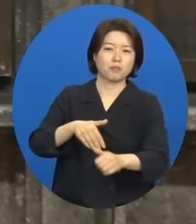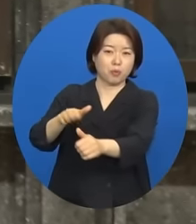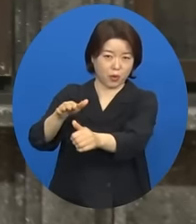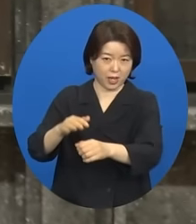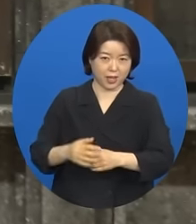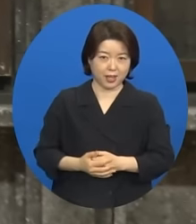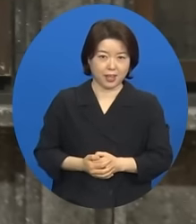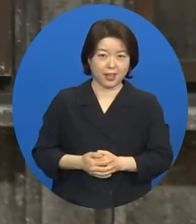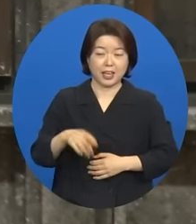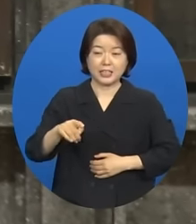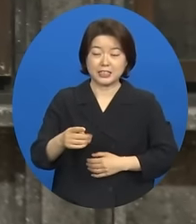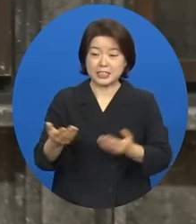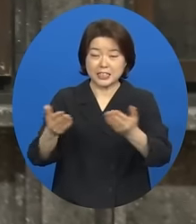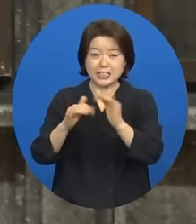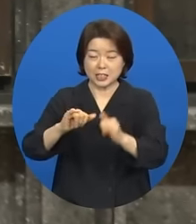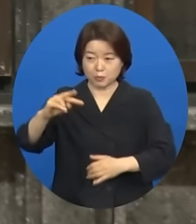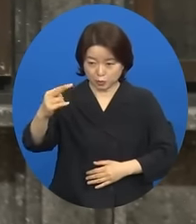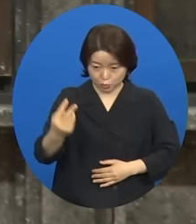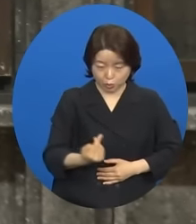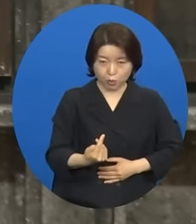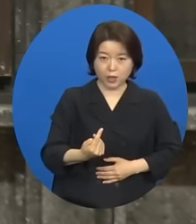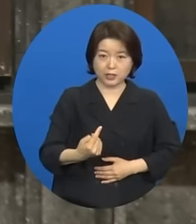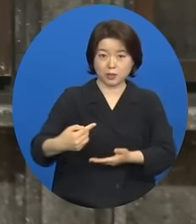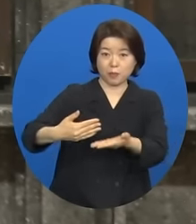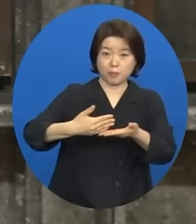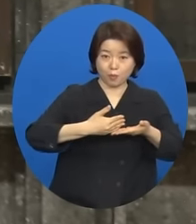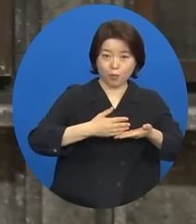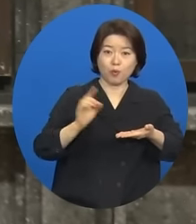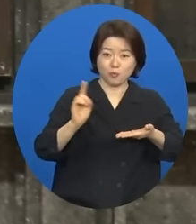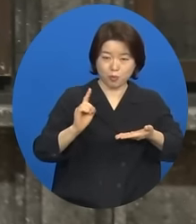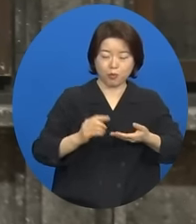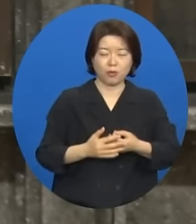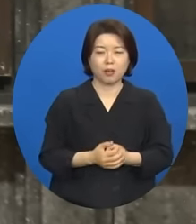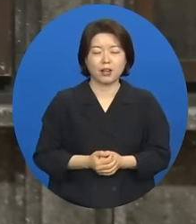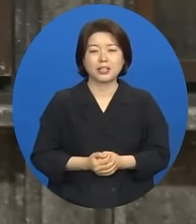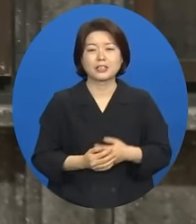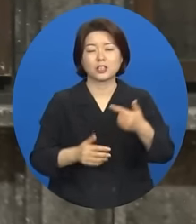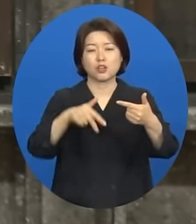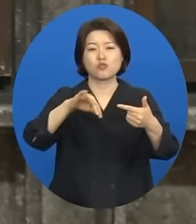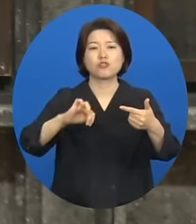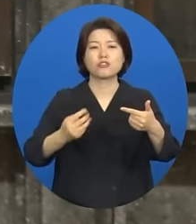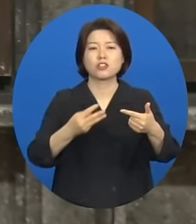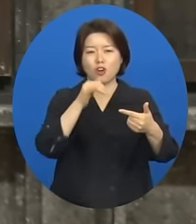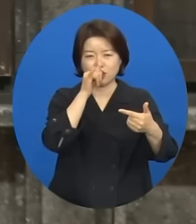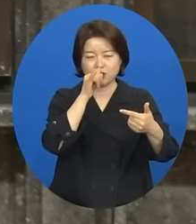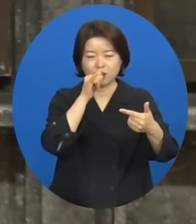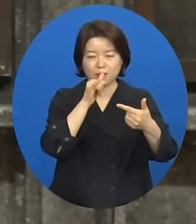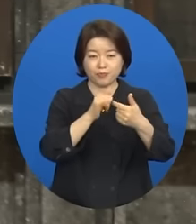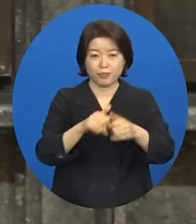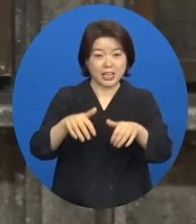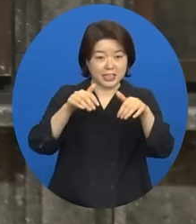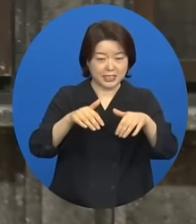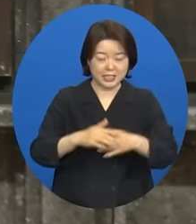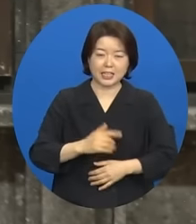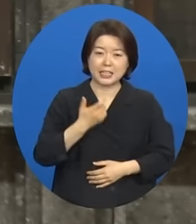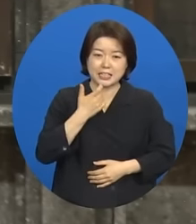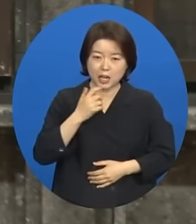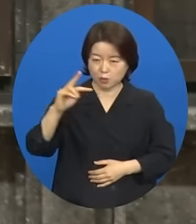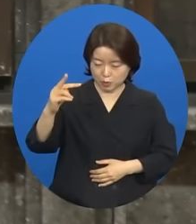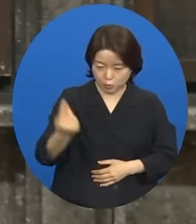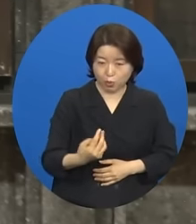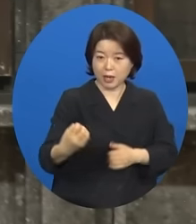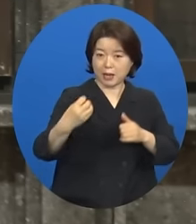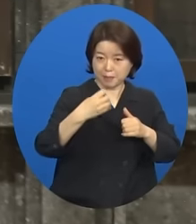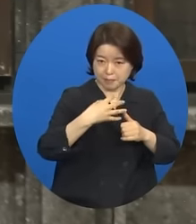일꾼이 돌아와서 소식을 전합니다. 그것이 6절 말씀이에요. 사자들이 야곱에게 돌아와 이르되 우리가 주인의